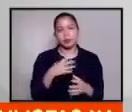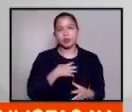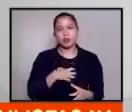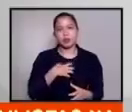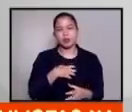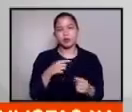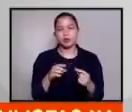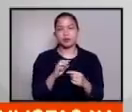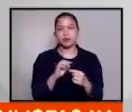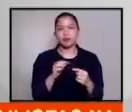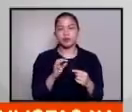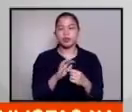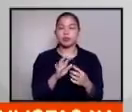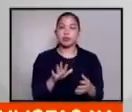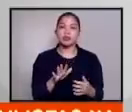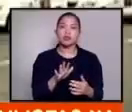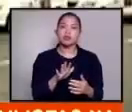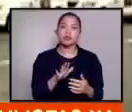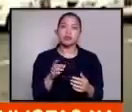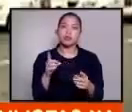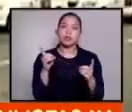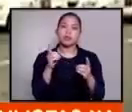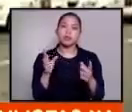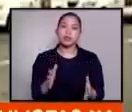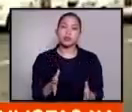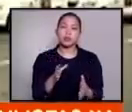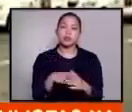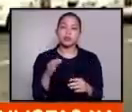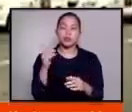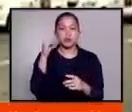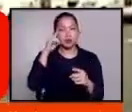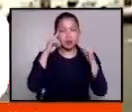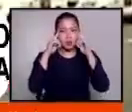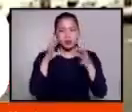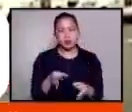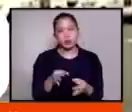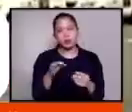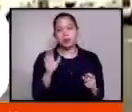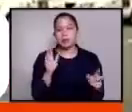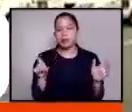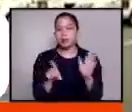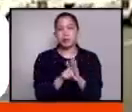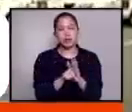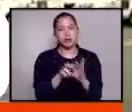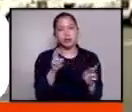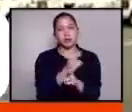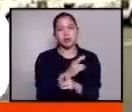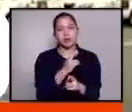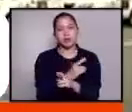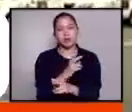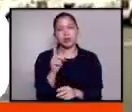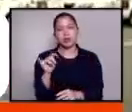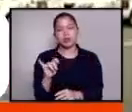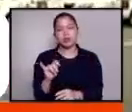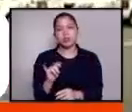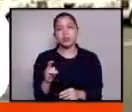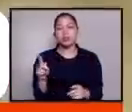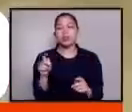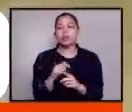reklamo laban sa mga abusadong taxi drivers. Kaya nagdesisyon ng MIA na ipagbawal na muna ang mga regular taxi sa Terminal